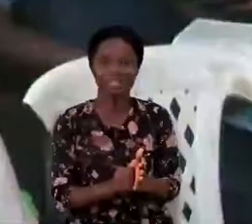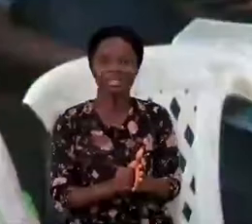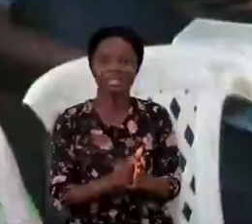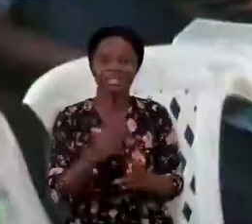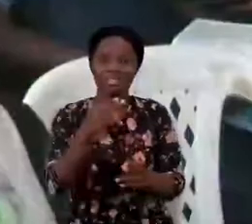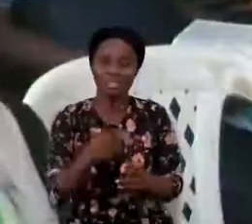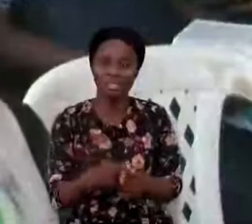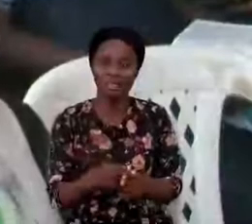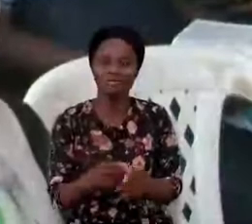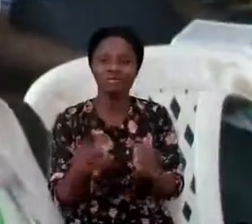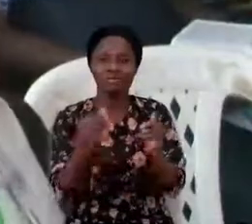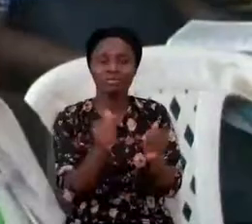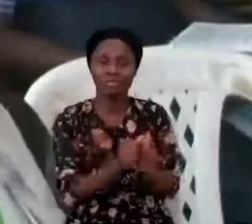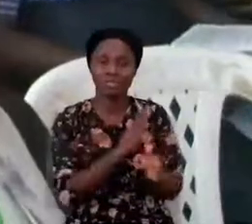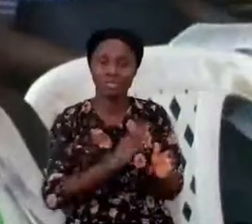amen.